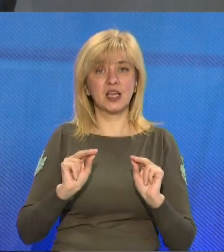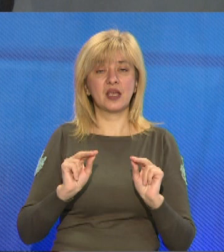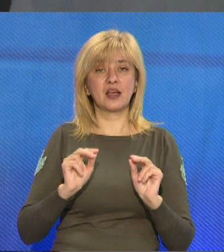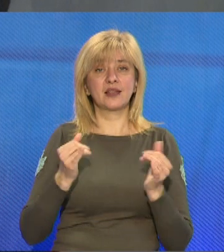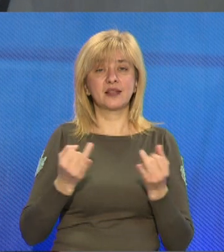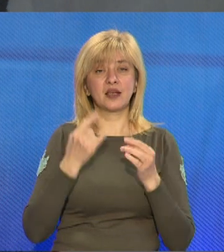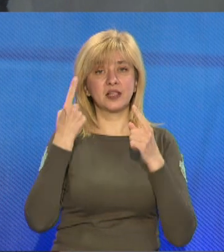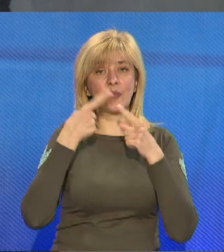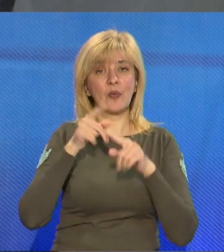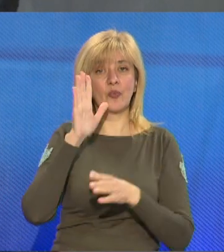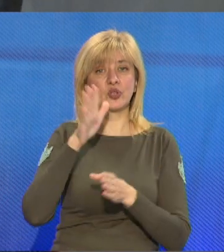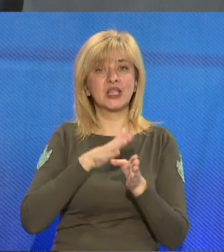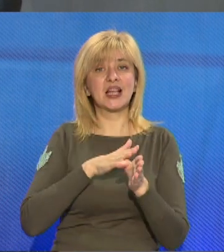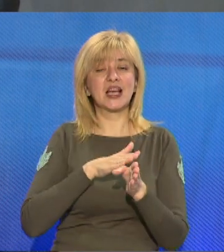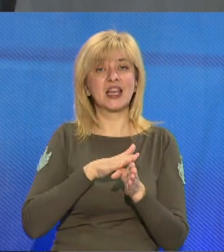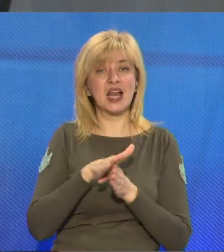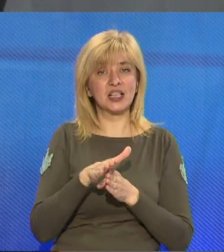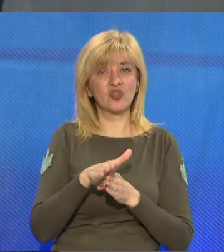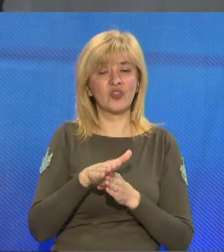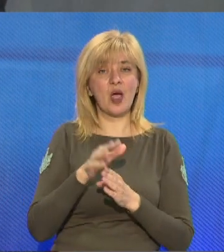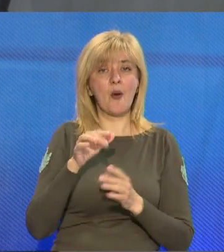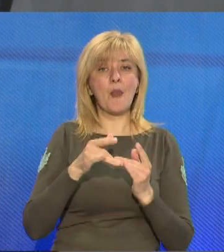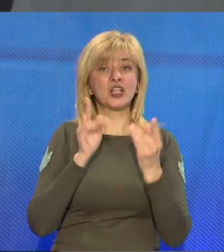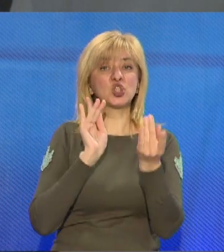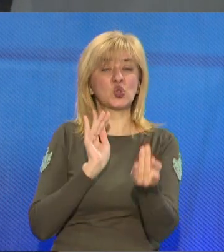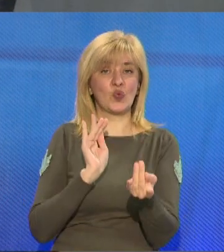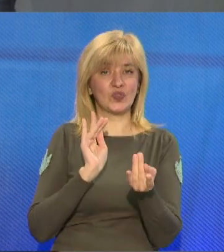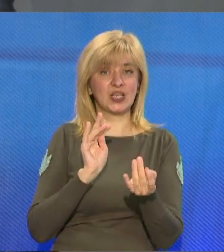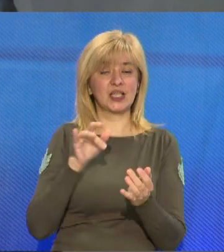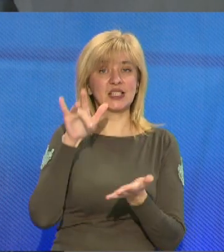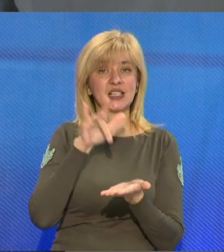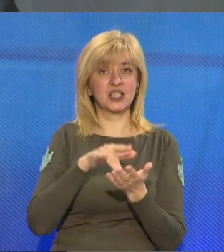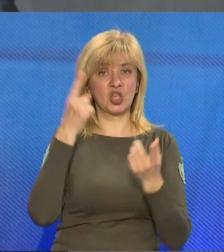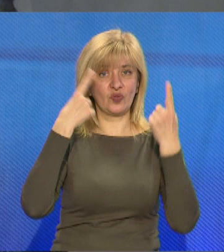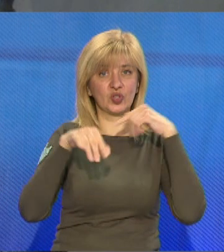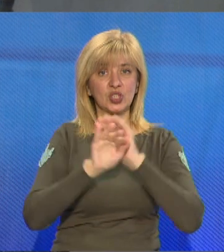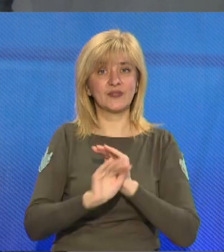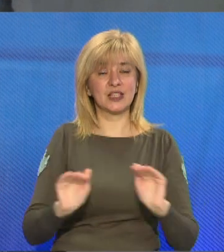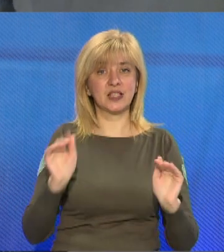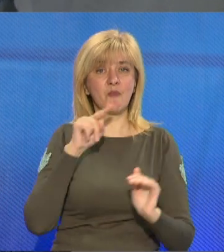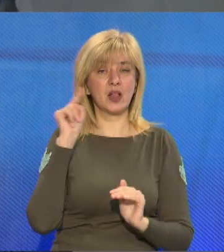Интересный проект будет реализован в Мостовском центре творчества детей и молодежи. Направлен он на